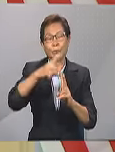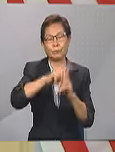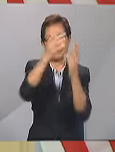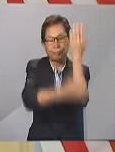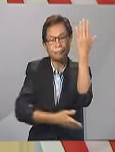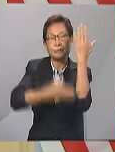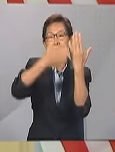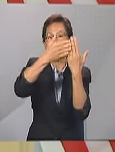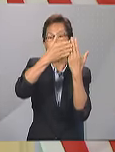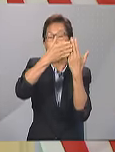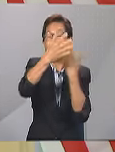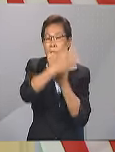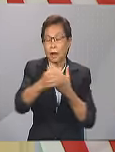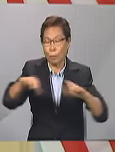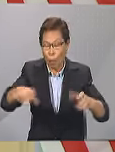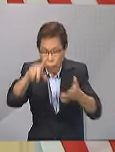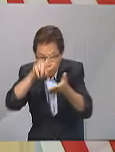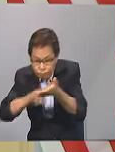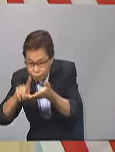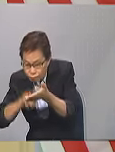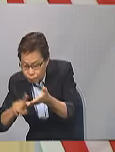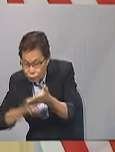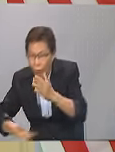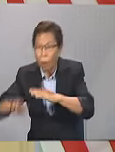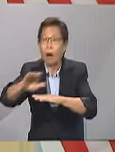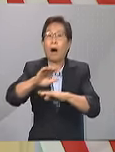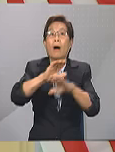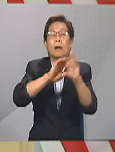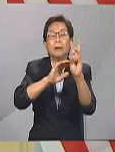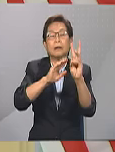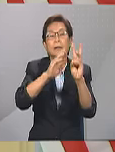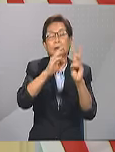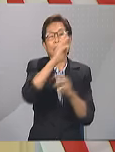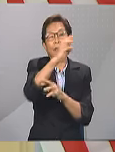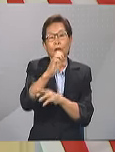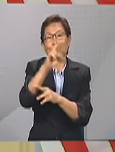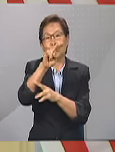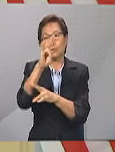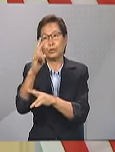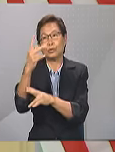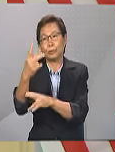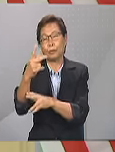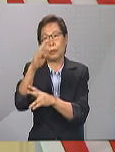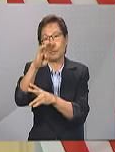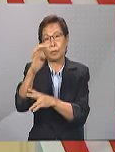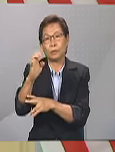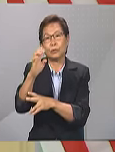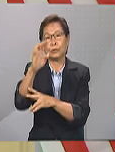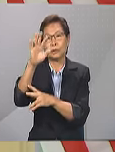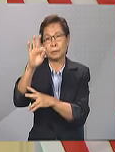negara dan melakukan pemeriksaan karatas 627 ribu